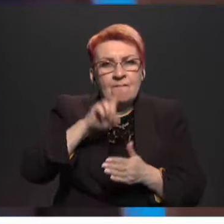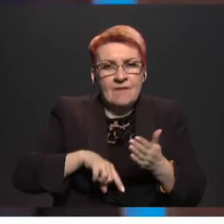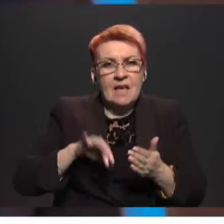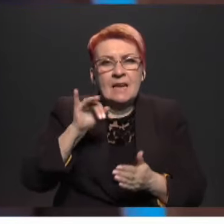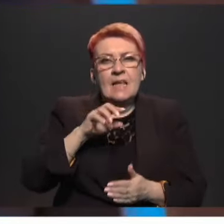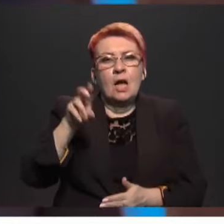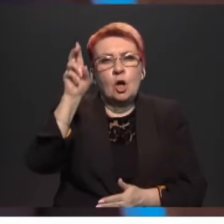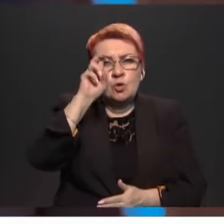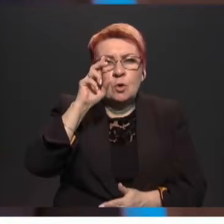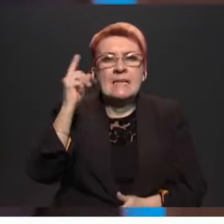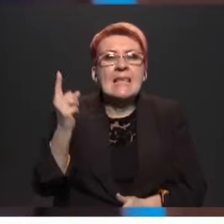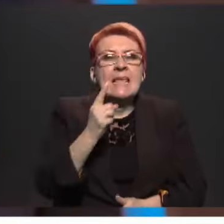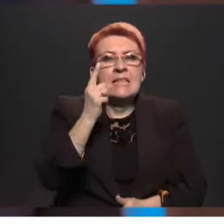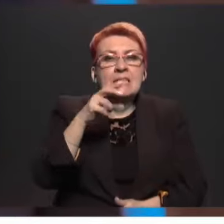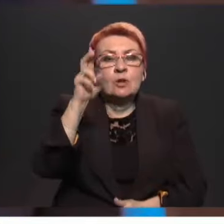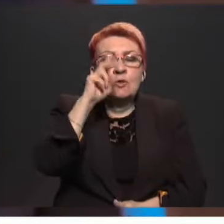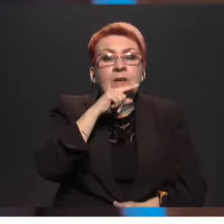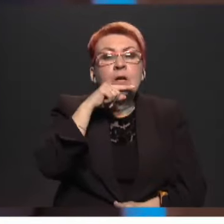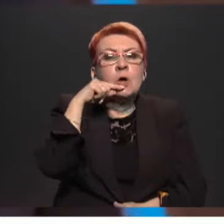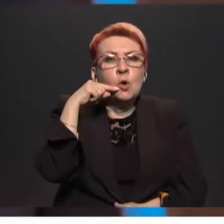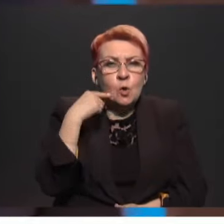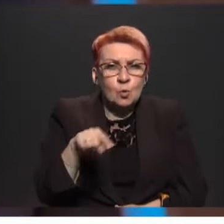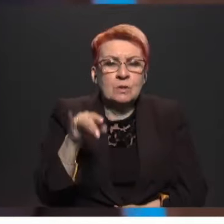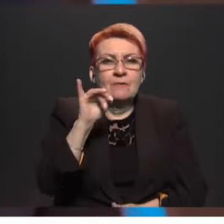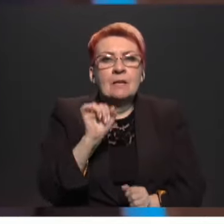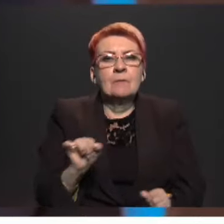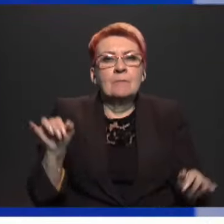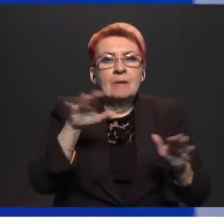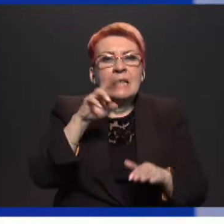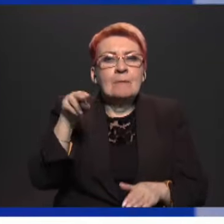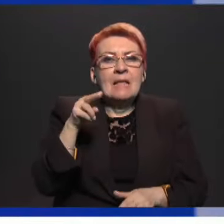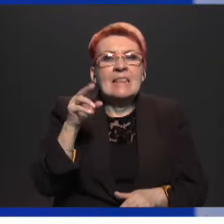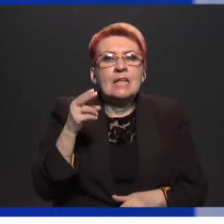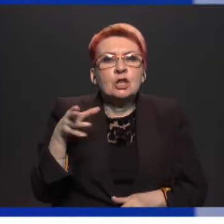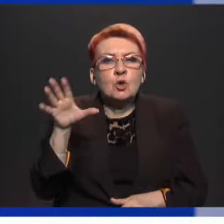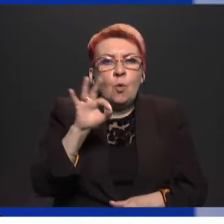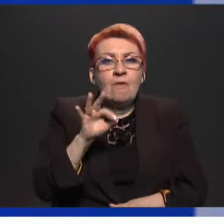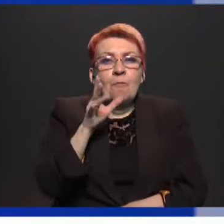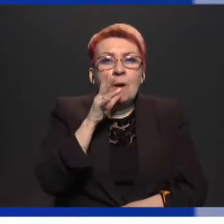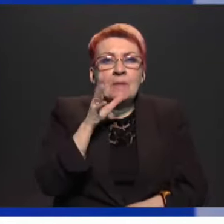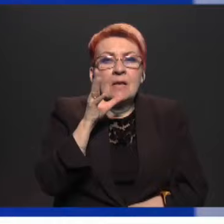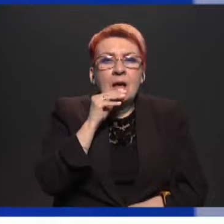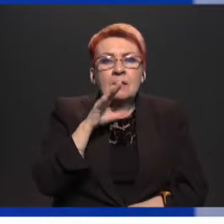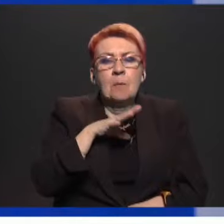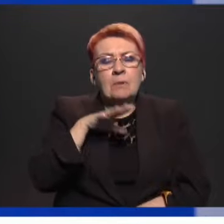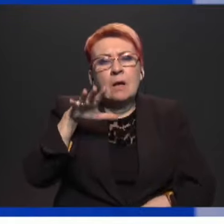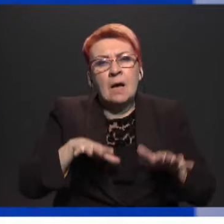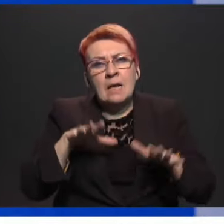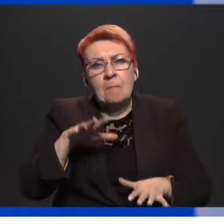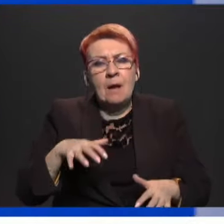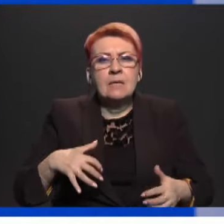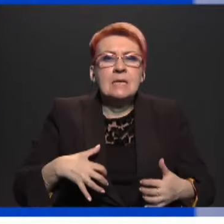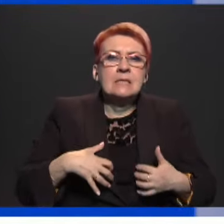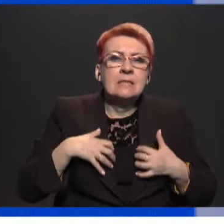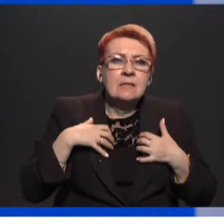государства, единства государства русского, и благословлял Дмитрия Донского в момент, когда некое колебание и страх овладевали